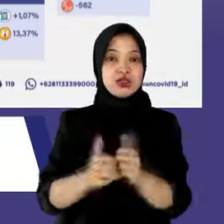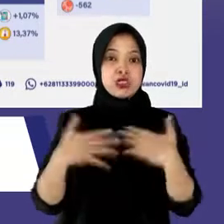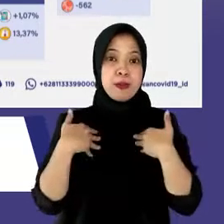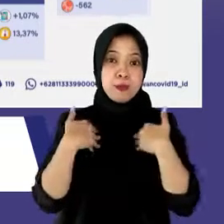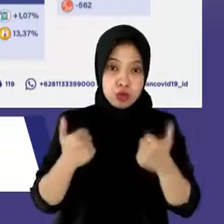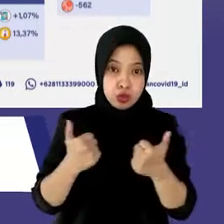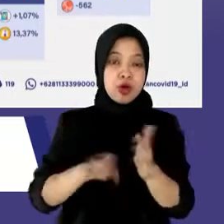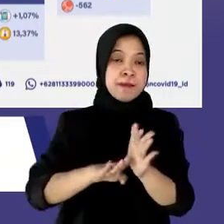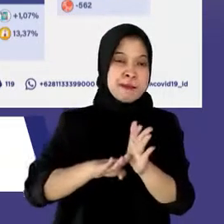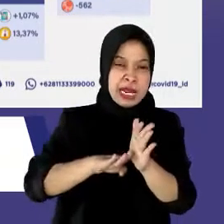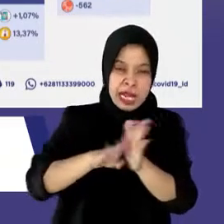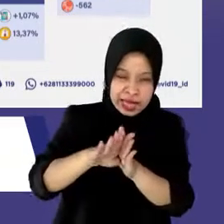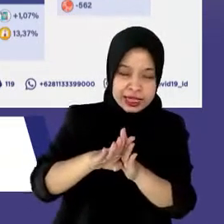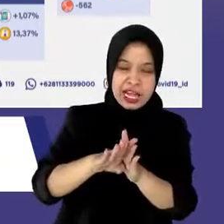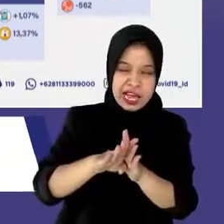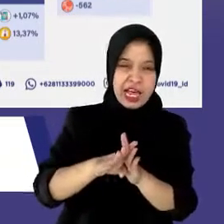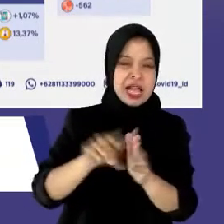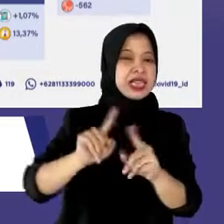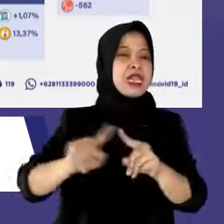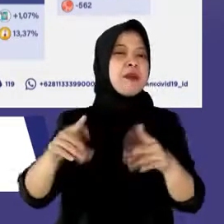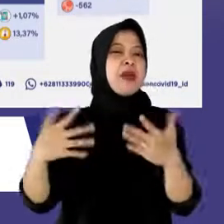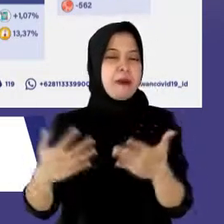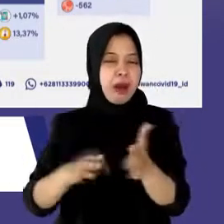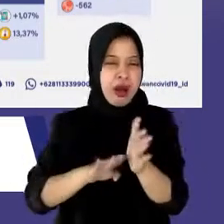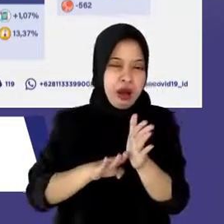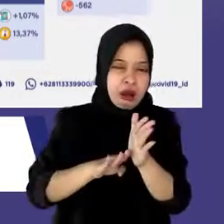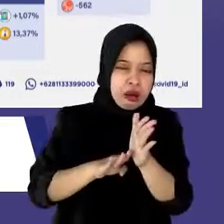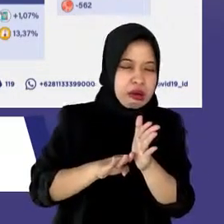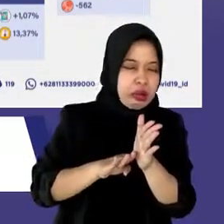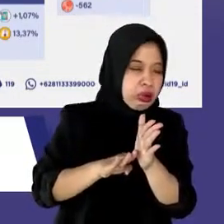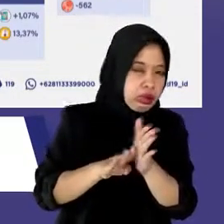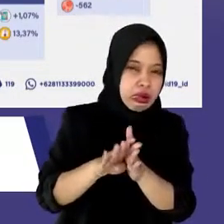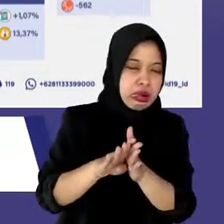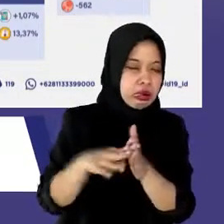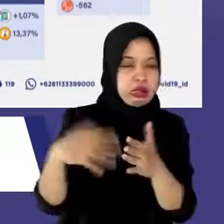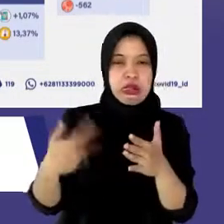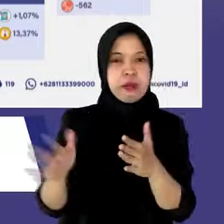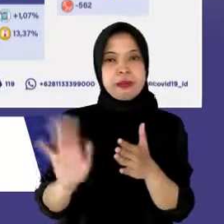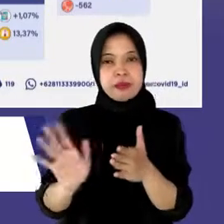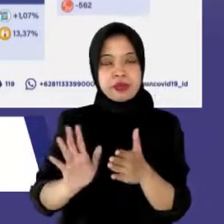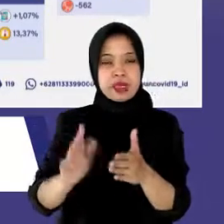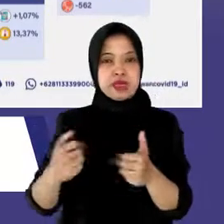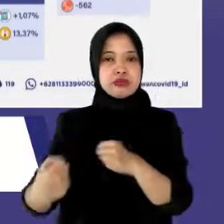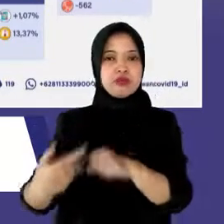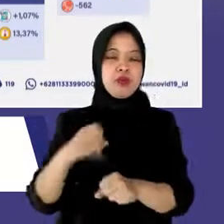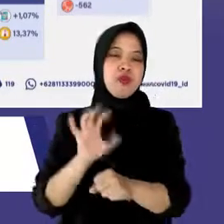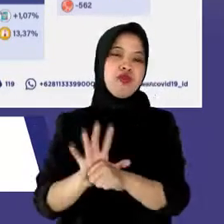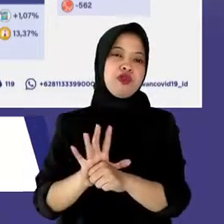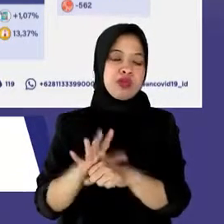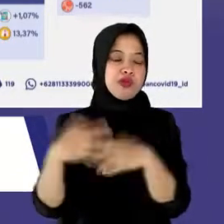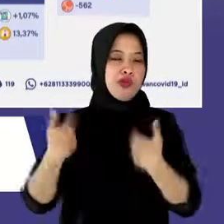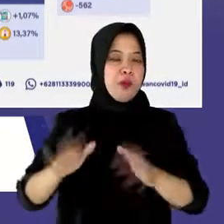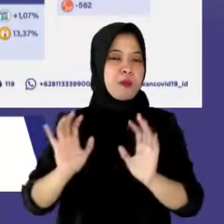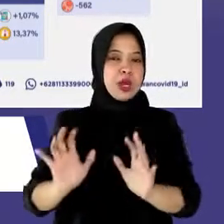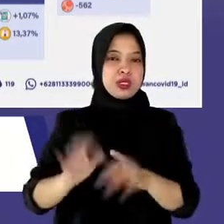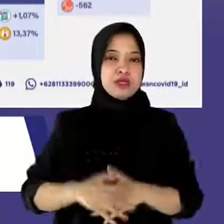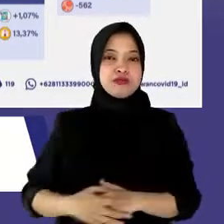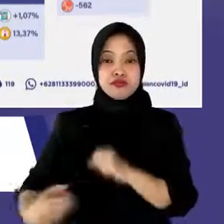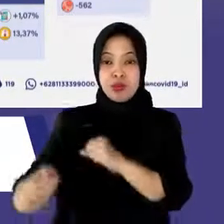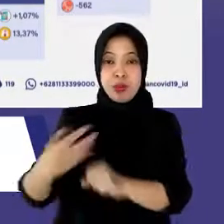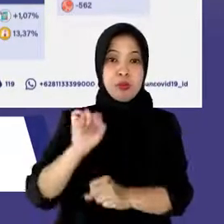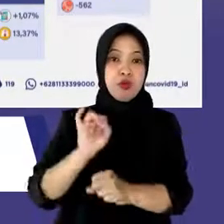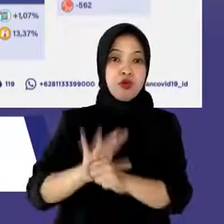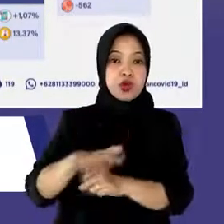provinsi ini mengalami peningkatan namun peningkatannya tidak lebih tinggi dari peningkatan kasus positif kasus